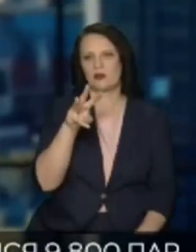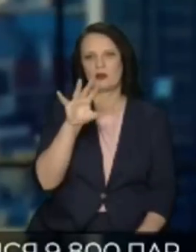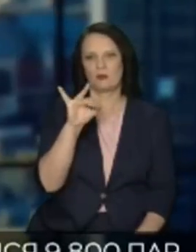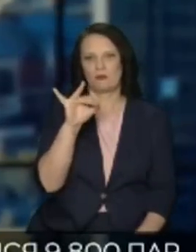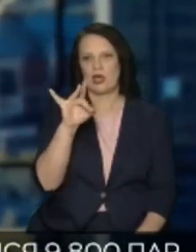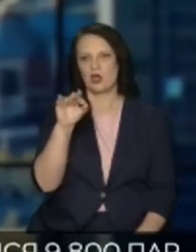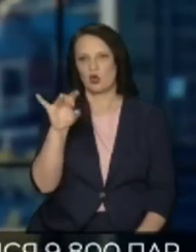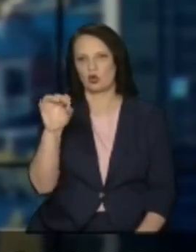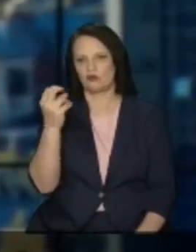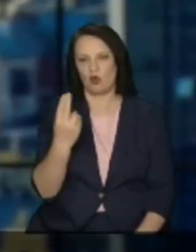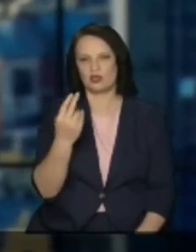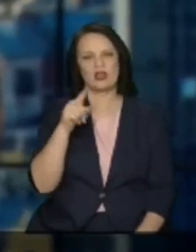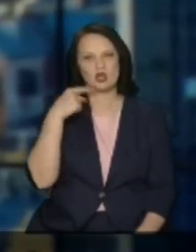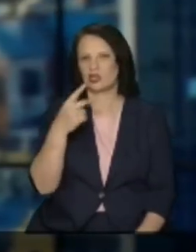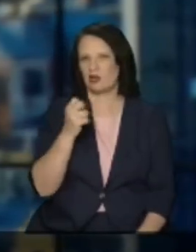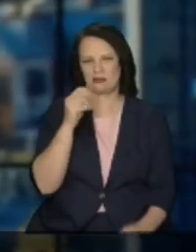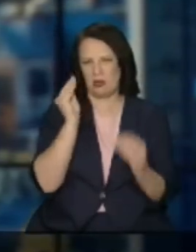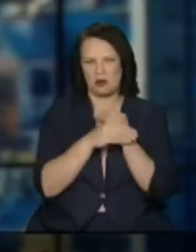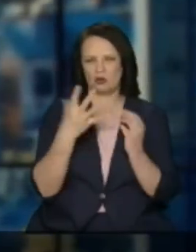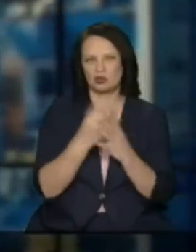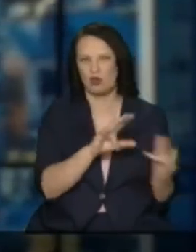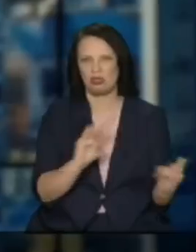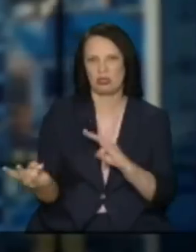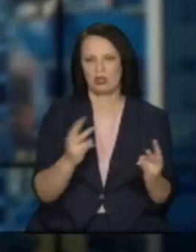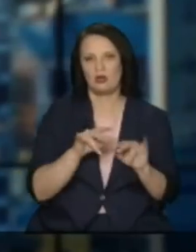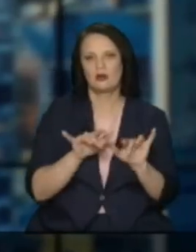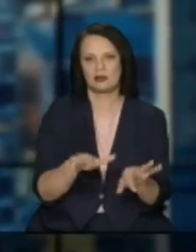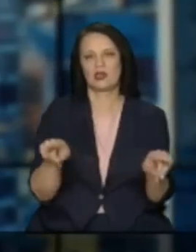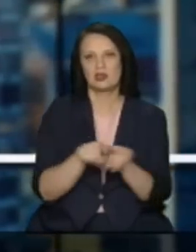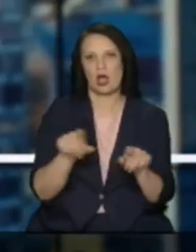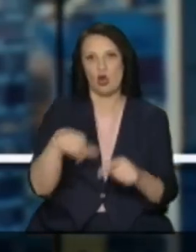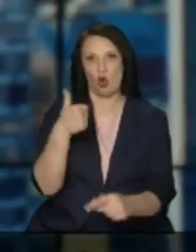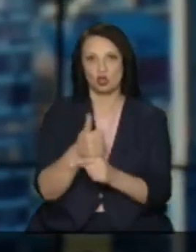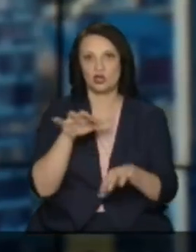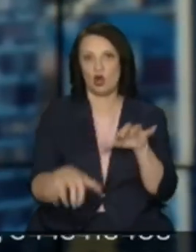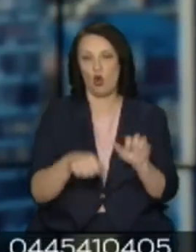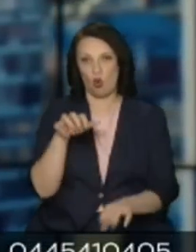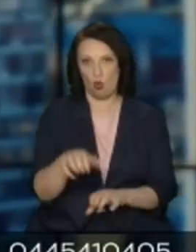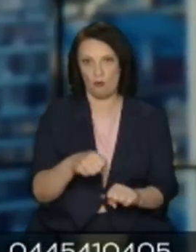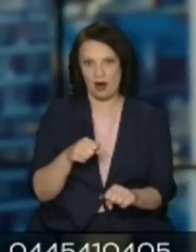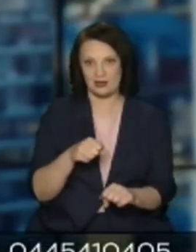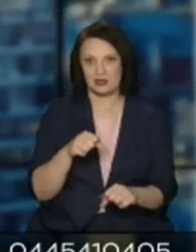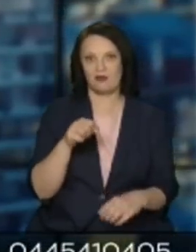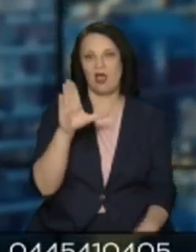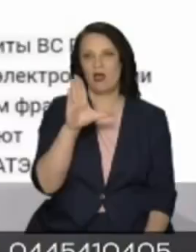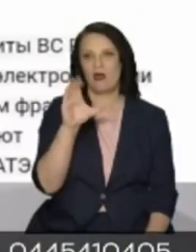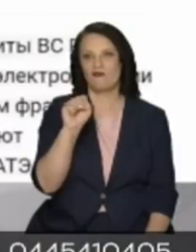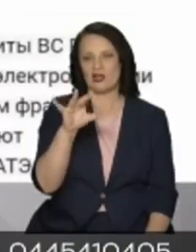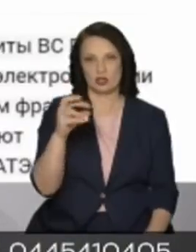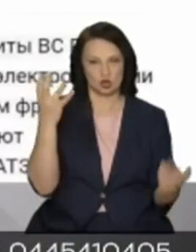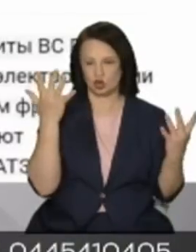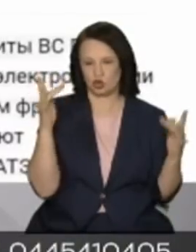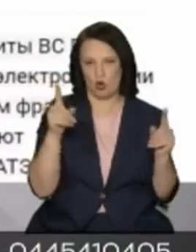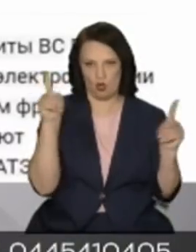Власне, самі росіяни не приховують своїх терористичних дій. Так, очільник окупантів на Запорізькій атомній електростанції Васильєв шокував